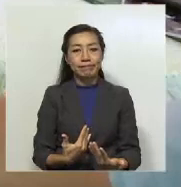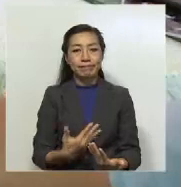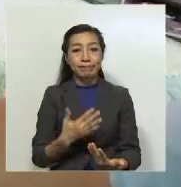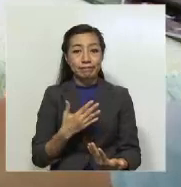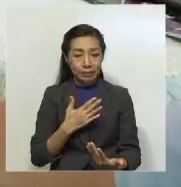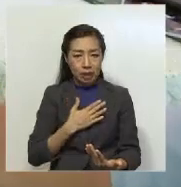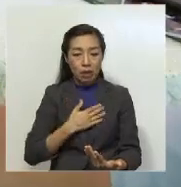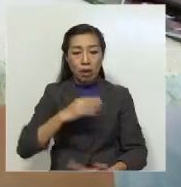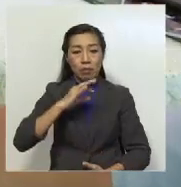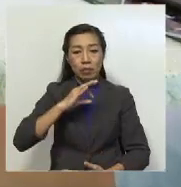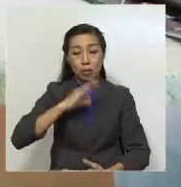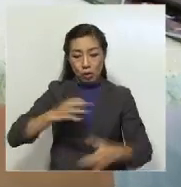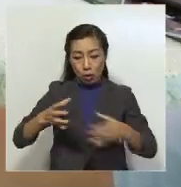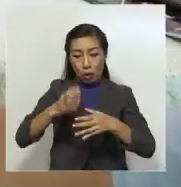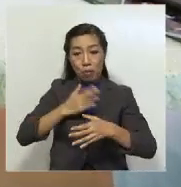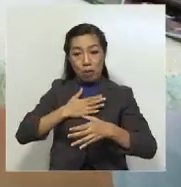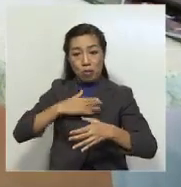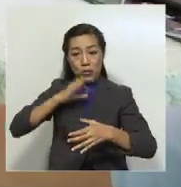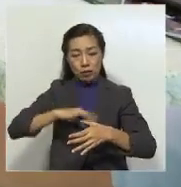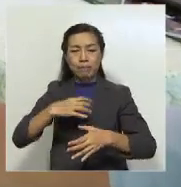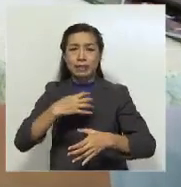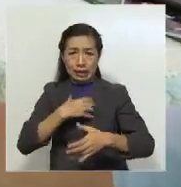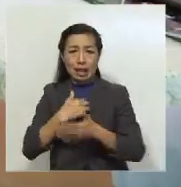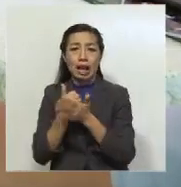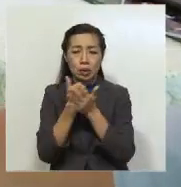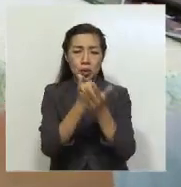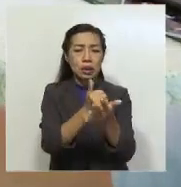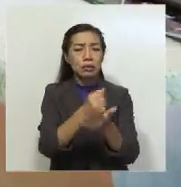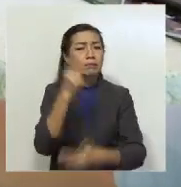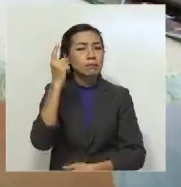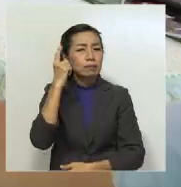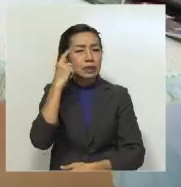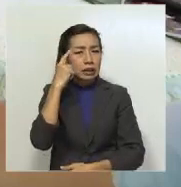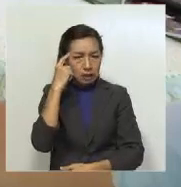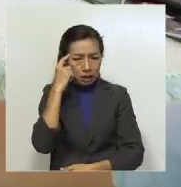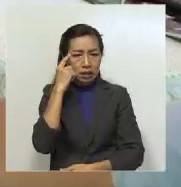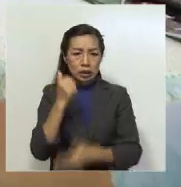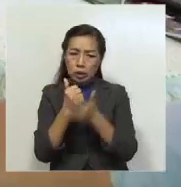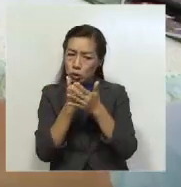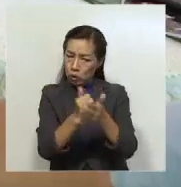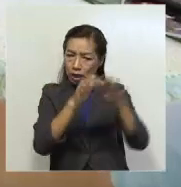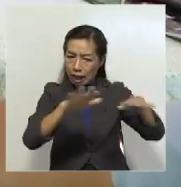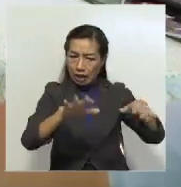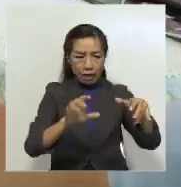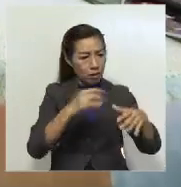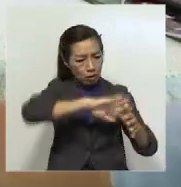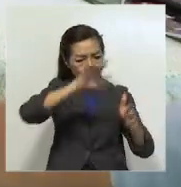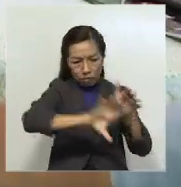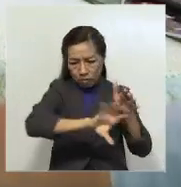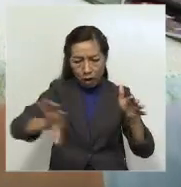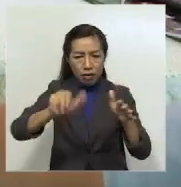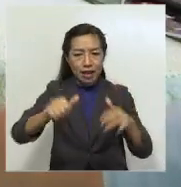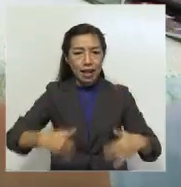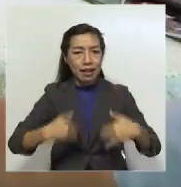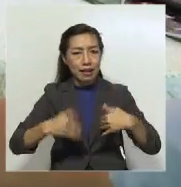ก็บวกกับความรู้สึกของพวกผมที่อยากจะมาช่วยคิดว่าจะช่วยกลับบ้านให้ปลอดภัยทุกคนสมความปรารถน